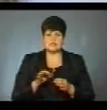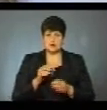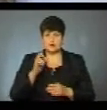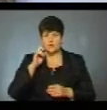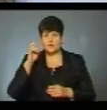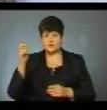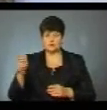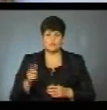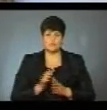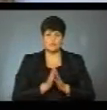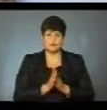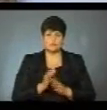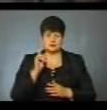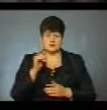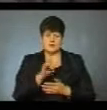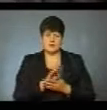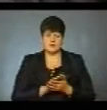помолімся.